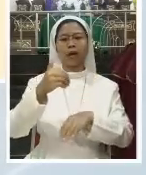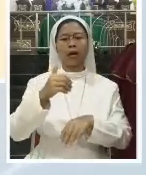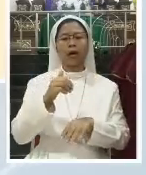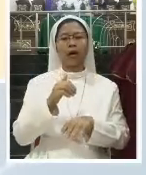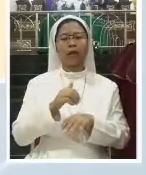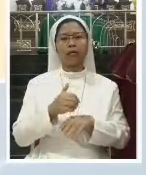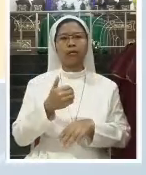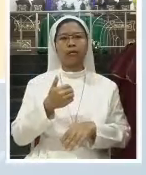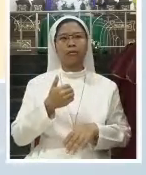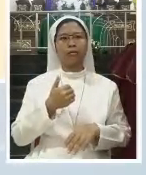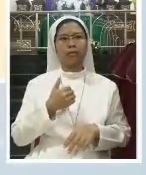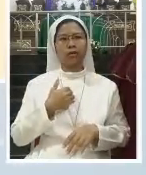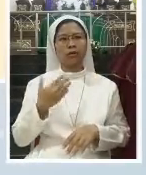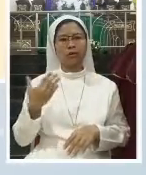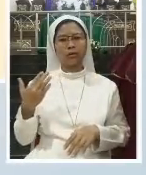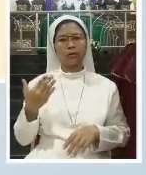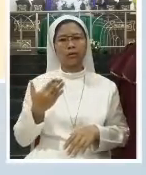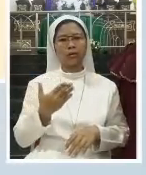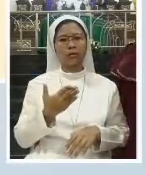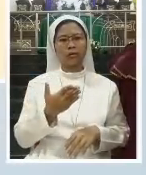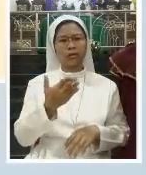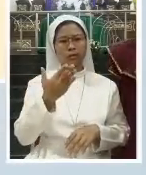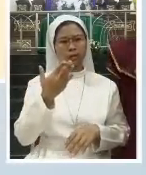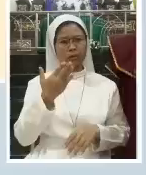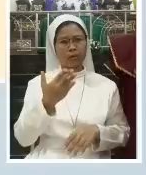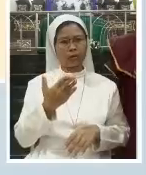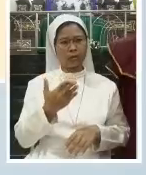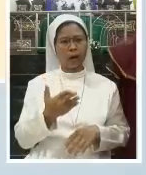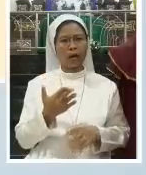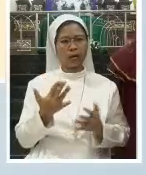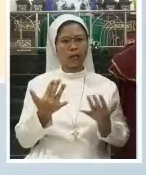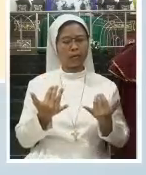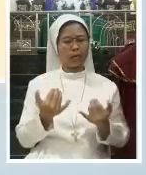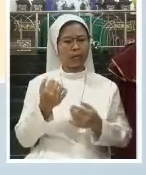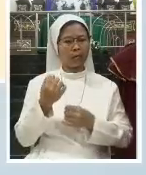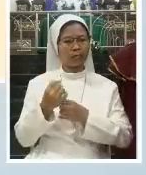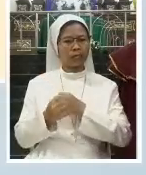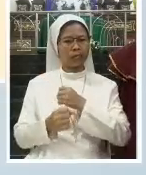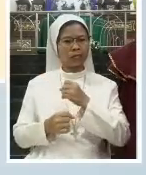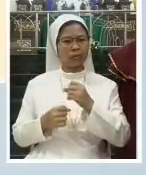Nitiwian ni mo, kinuyong-kuyong ang payo.